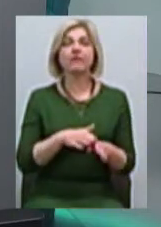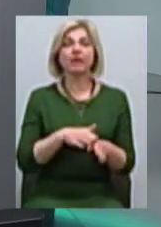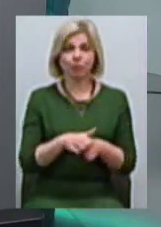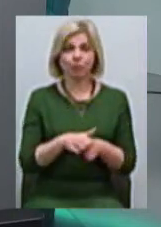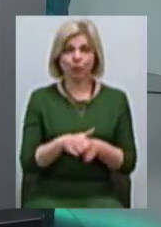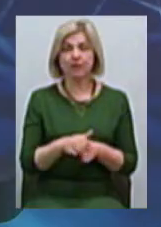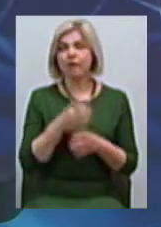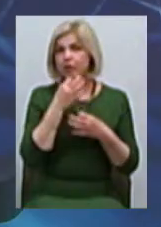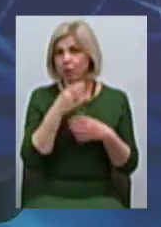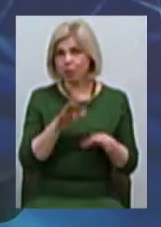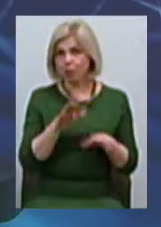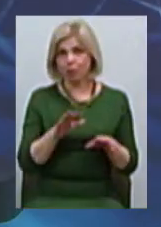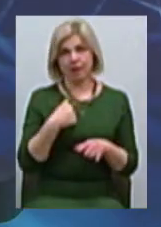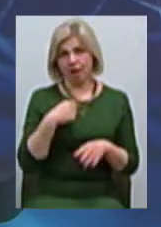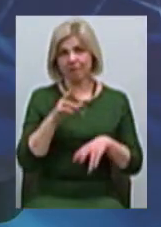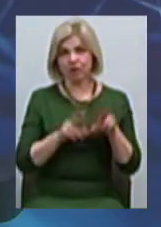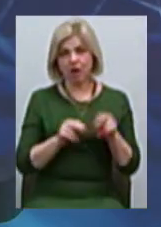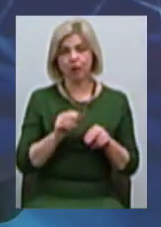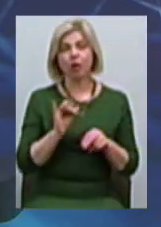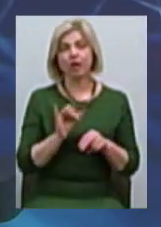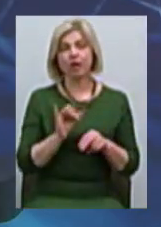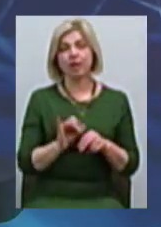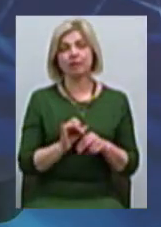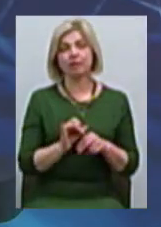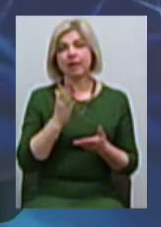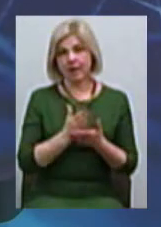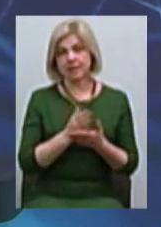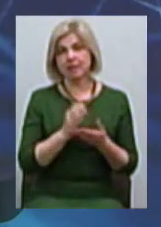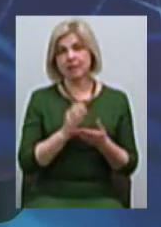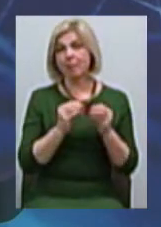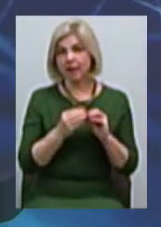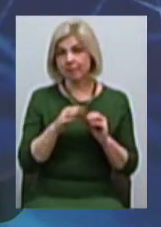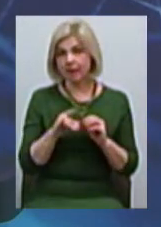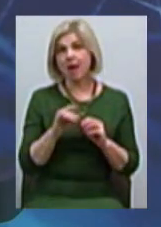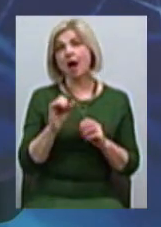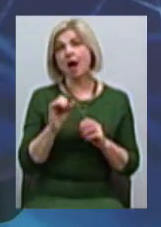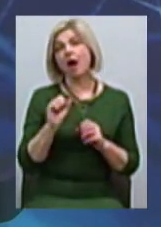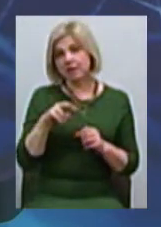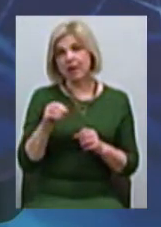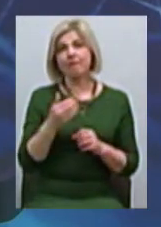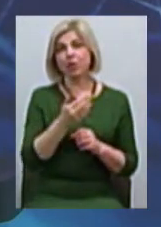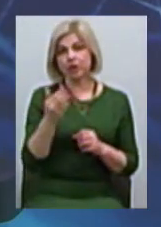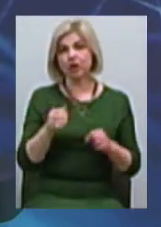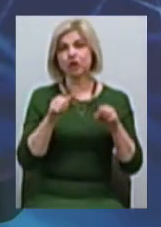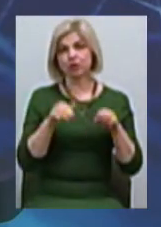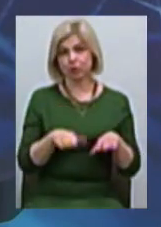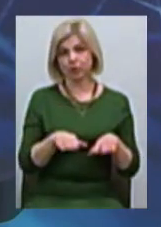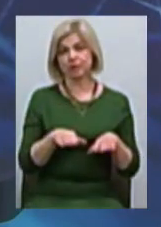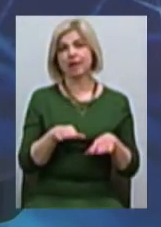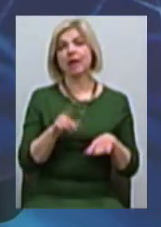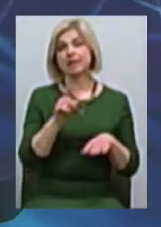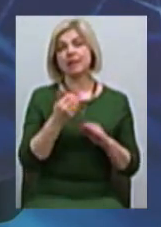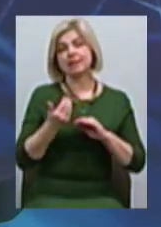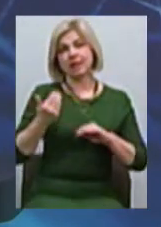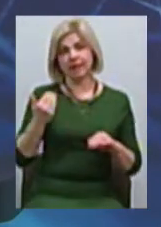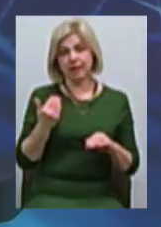в будь-якому разі, я вважаю. І наразі є проблеми, але вони дуже вирішуються